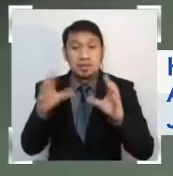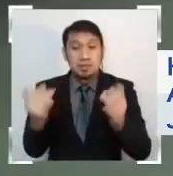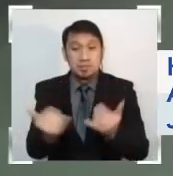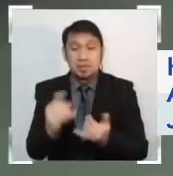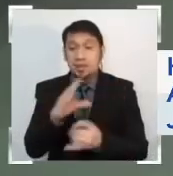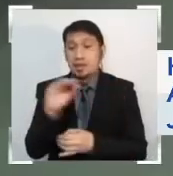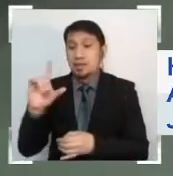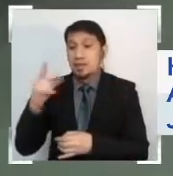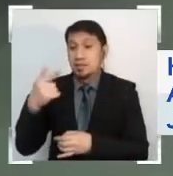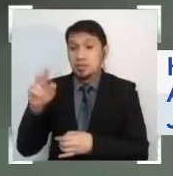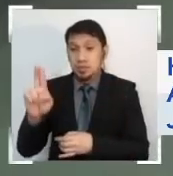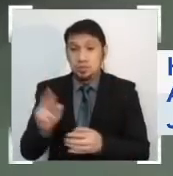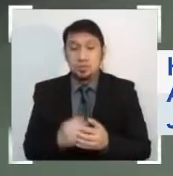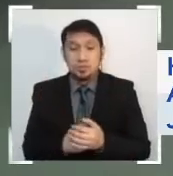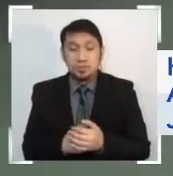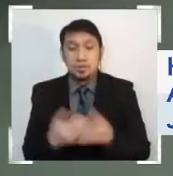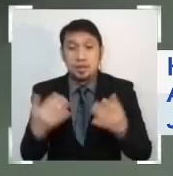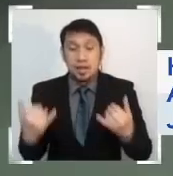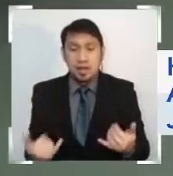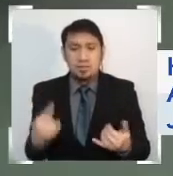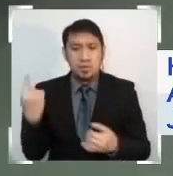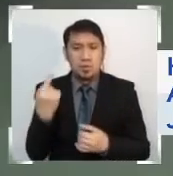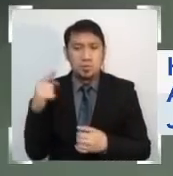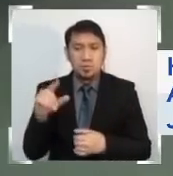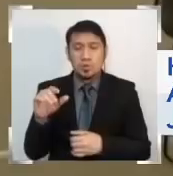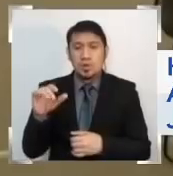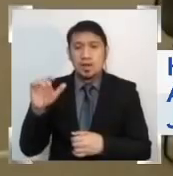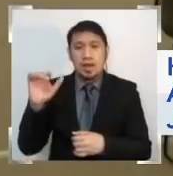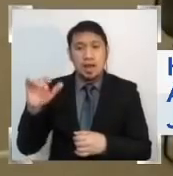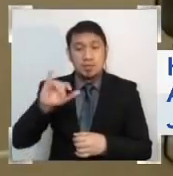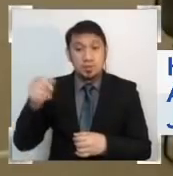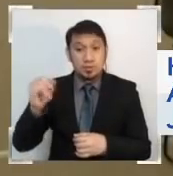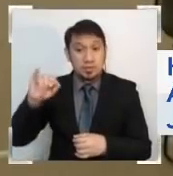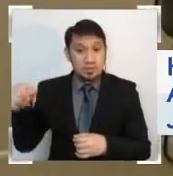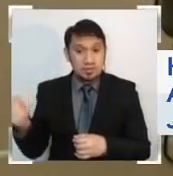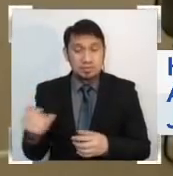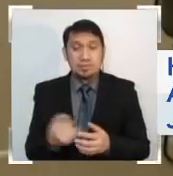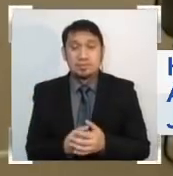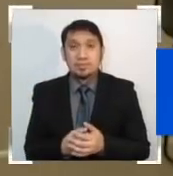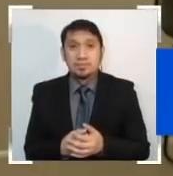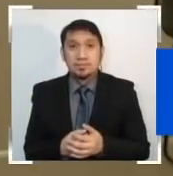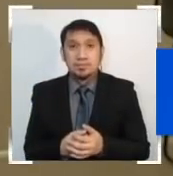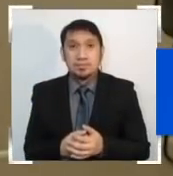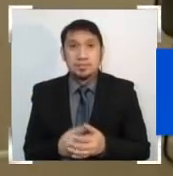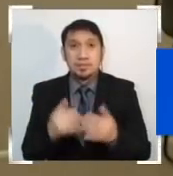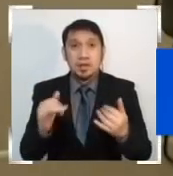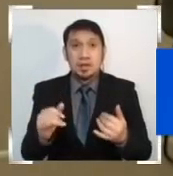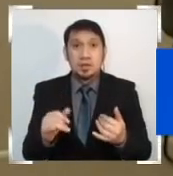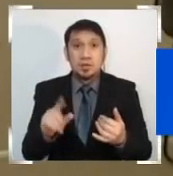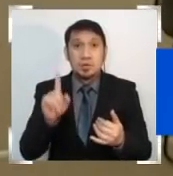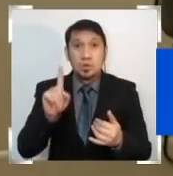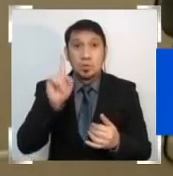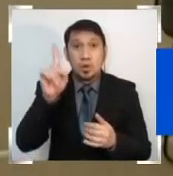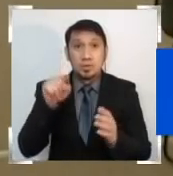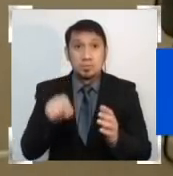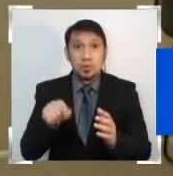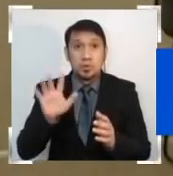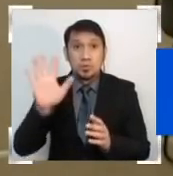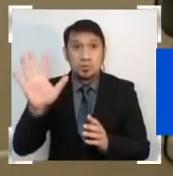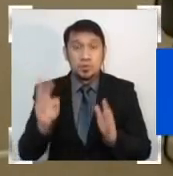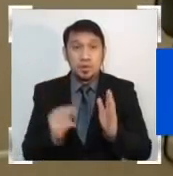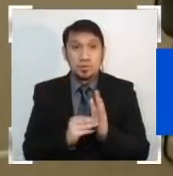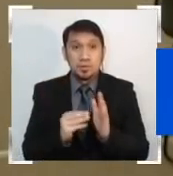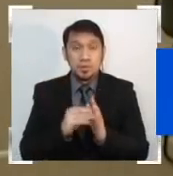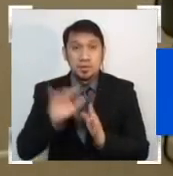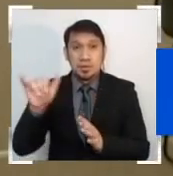May parating pang supply ng single dose Janssen vaccines. Confirm na darating na 1.5 million Janssen doses